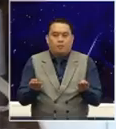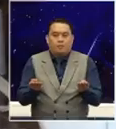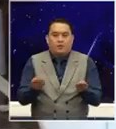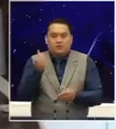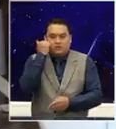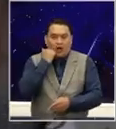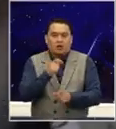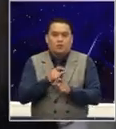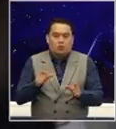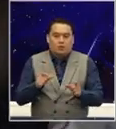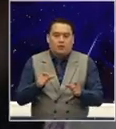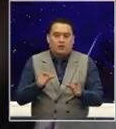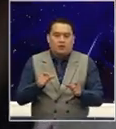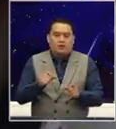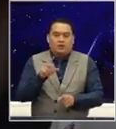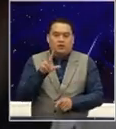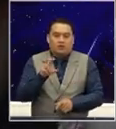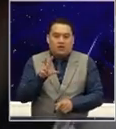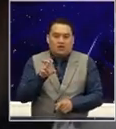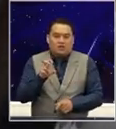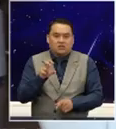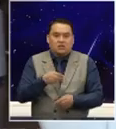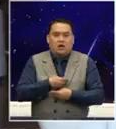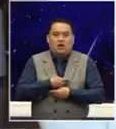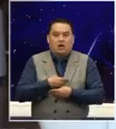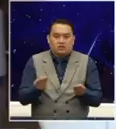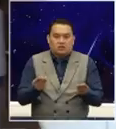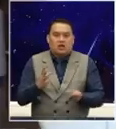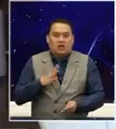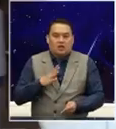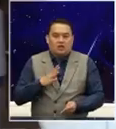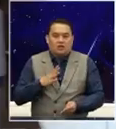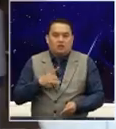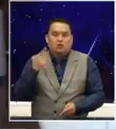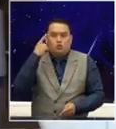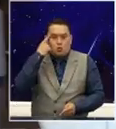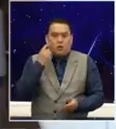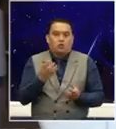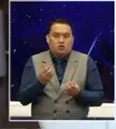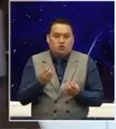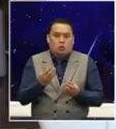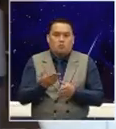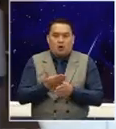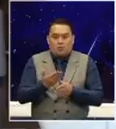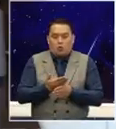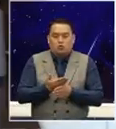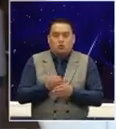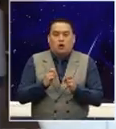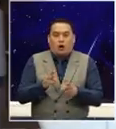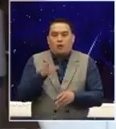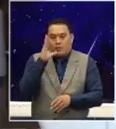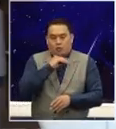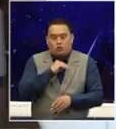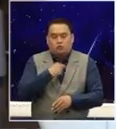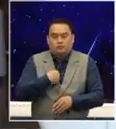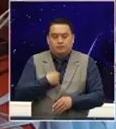пожилым людям. Где-то 300 штук уже раздали. И думаем, еще поможем, сколько нужно